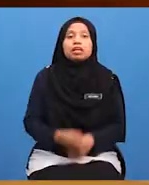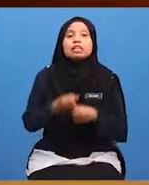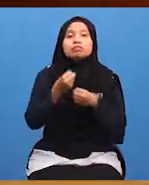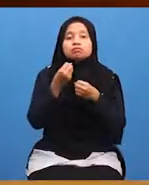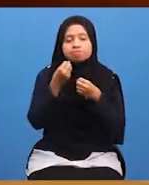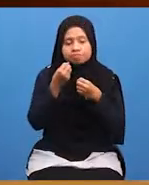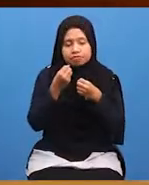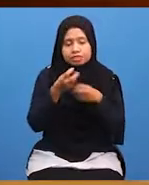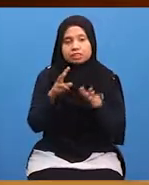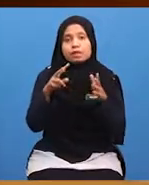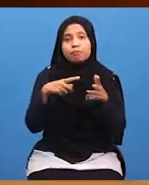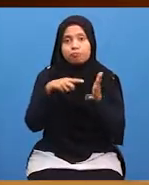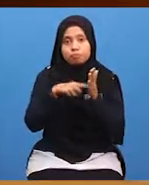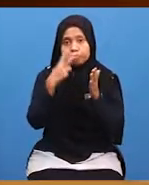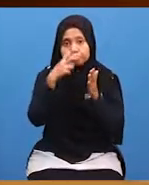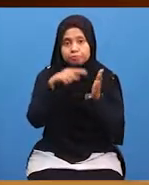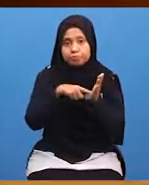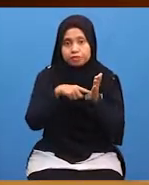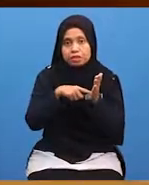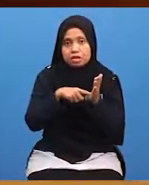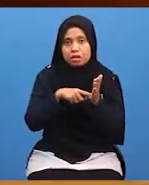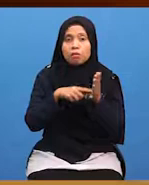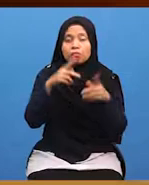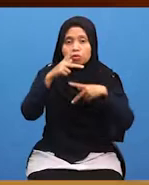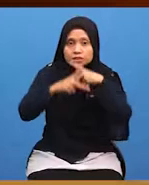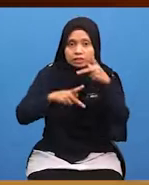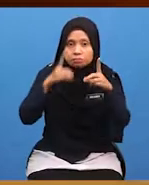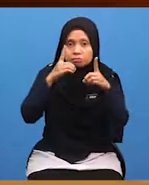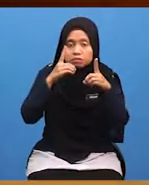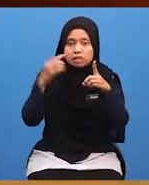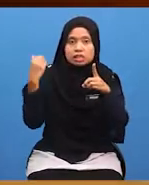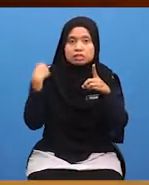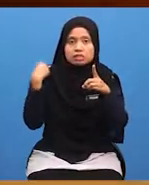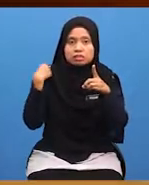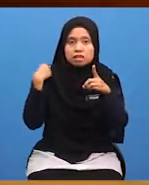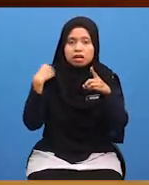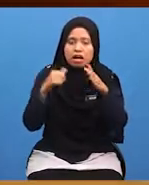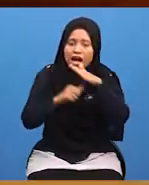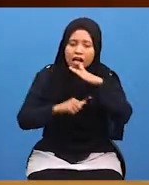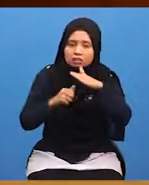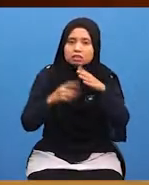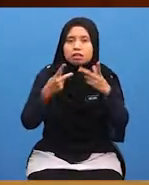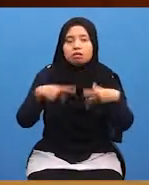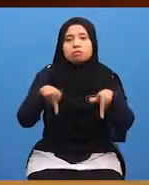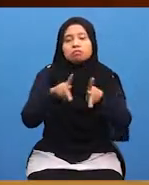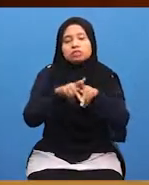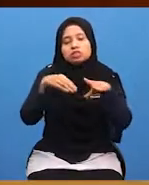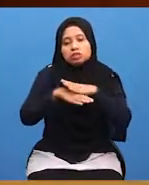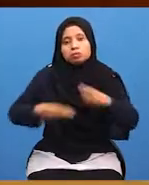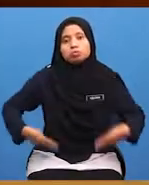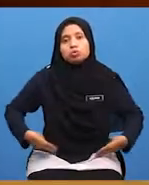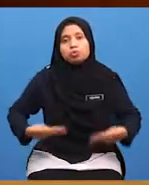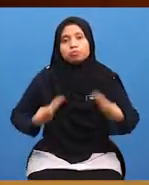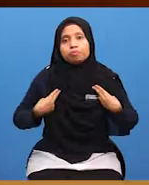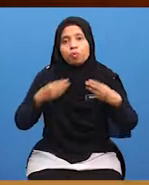Nyatalah di sini, proses pendidikan terbukti merupakan asas terpenting dalam kehidupan seseorang.